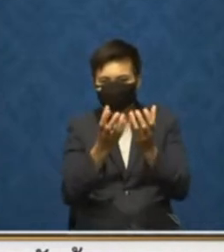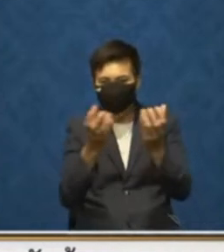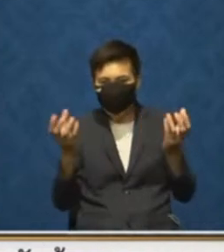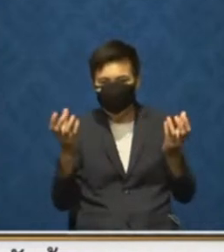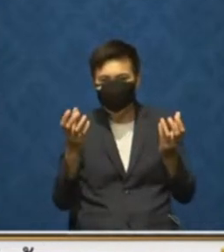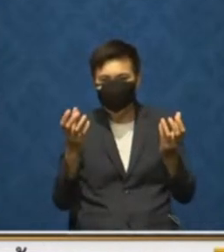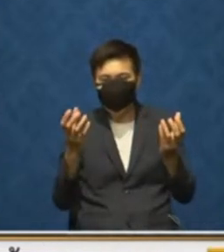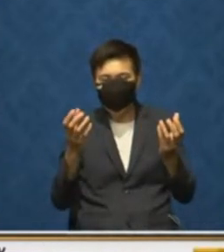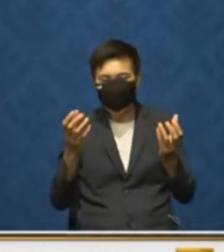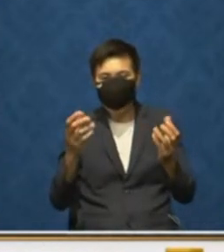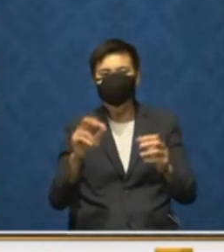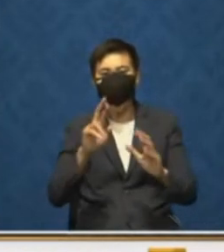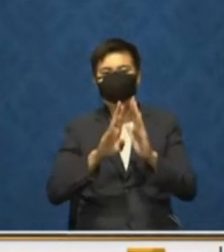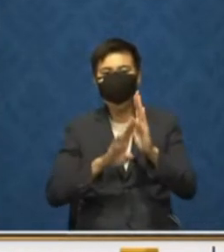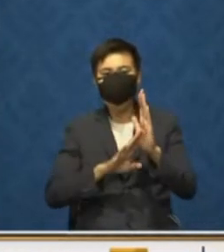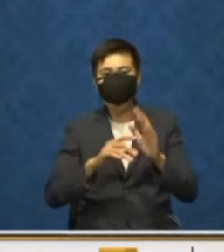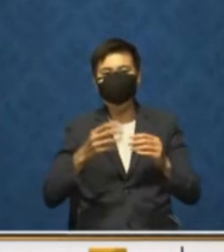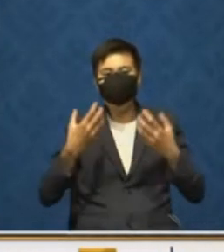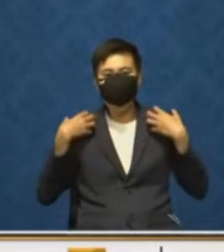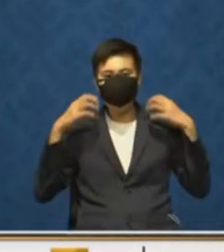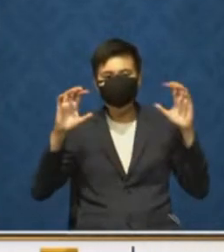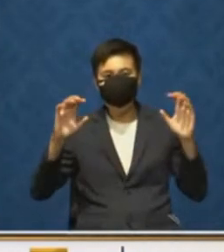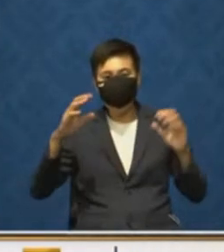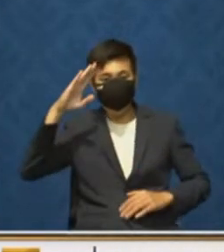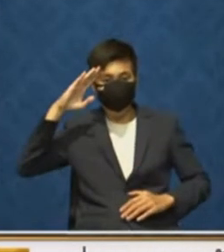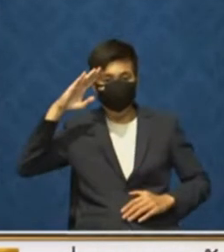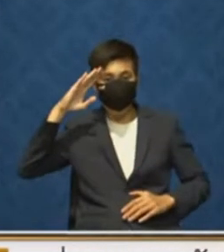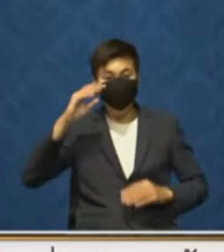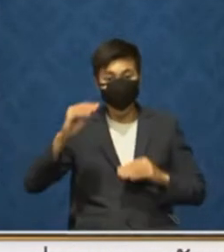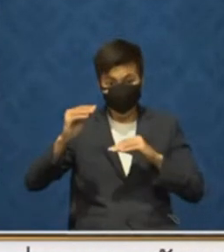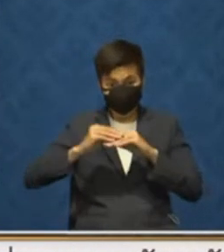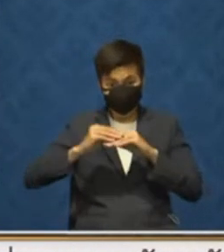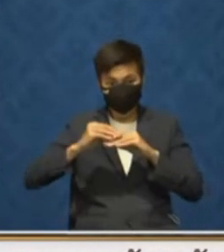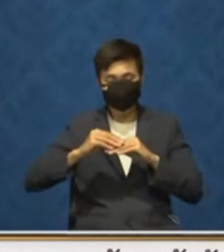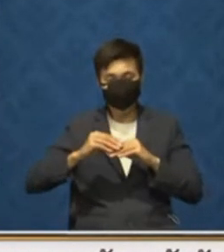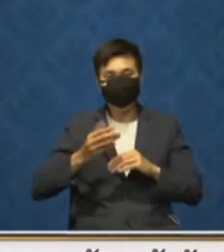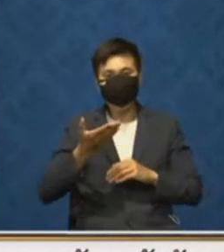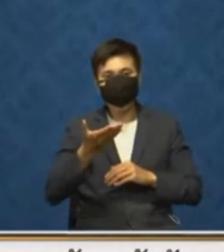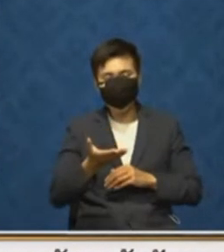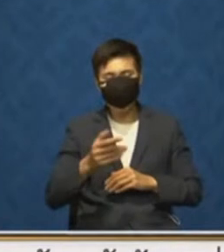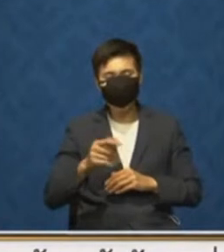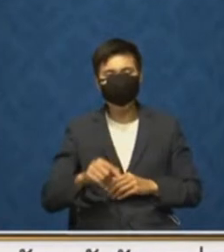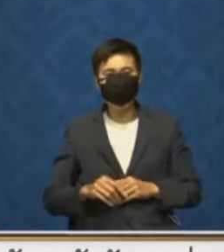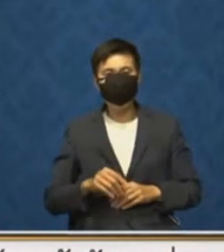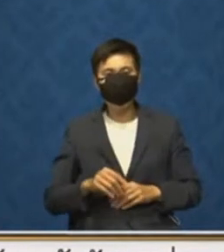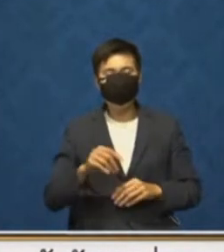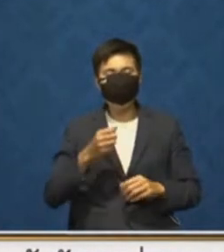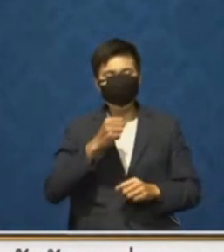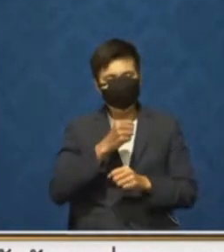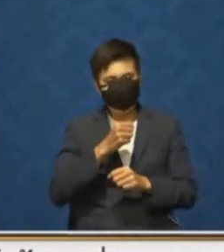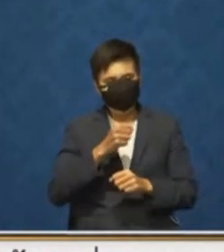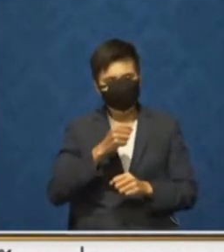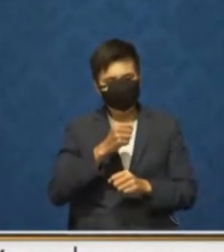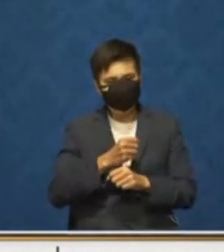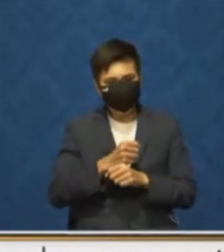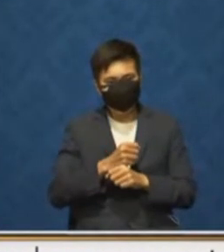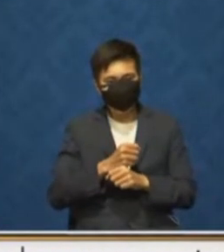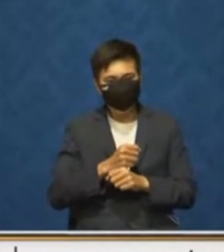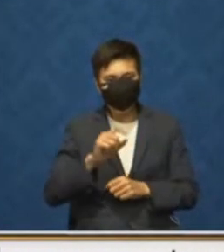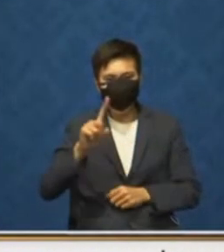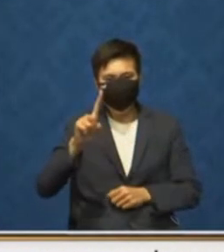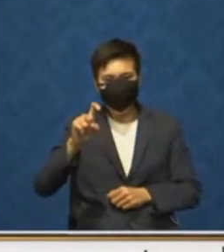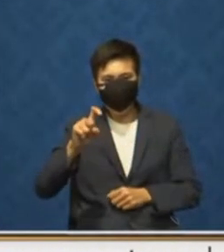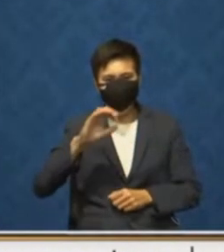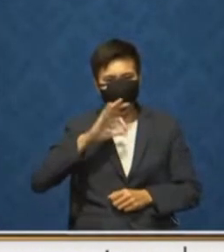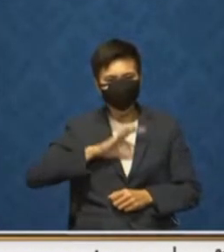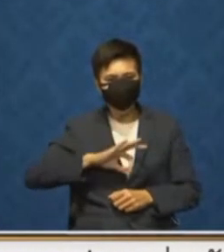ทหารและเติมอีกนิดนึงก็ได้ครับท่านทำลายความรู้สึกอันดีกับเพื่อนและรุ่นของ